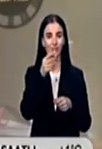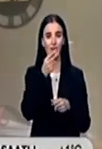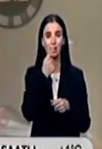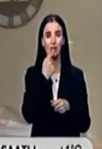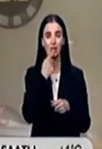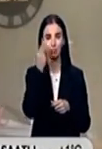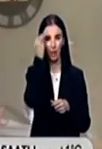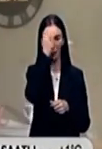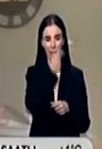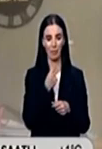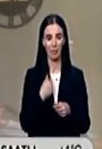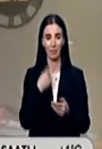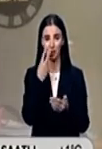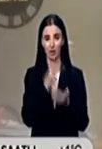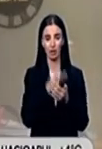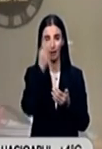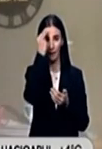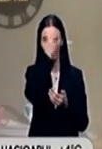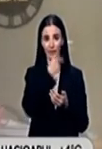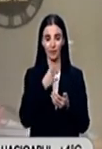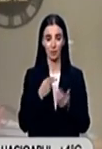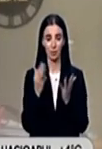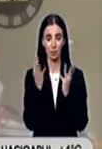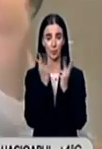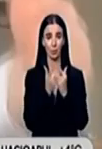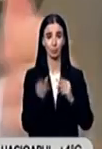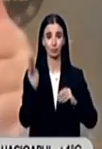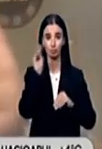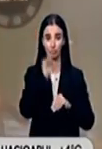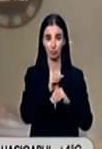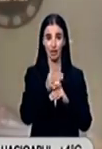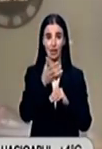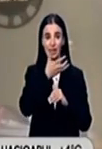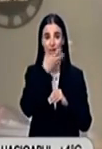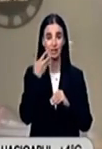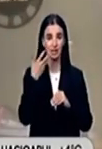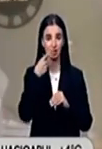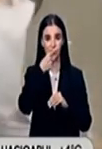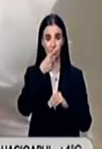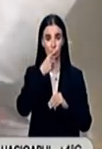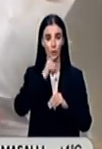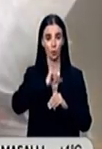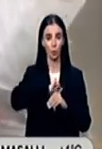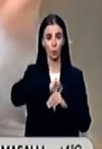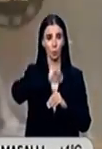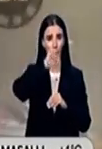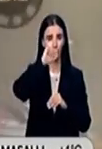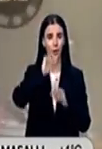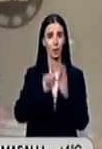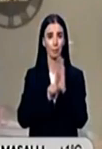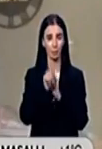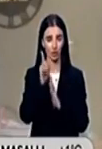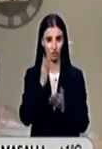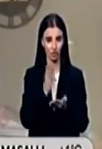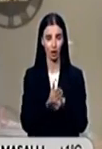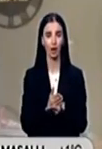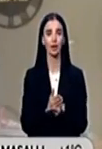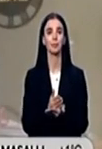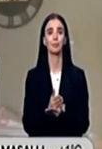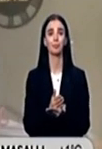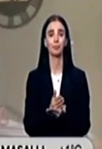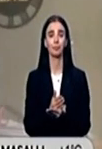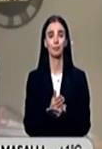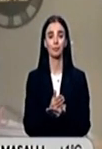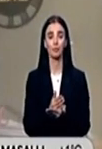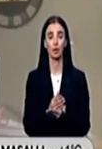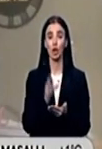çiçəyi səpkilər artdıqca qızdırma başlayır artmağa, daha da pik həddə çatmağa. Qızılcada isə